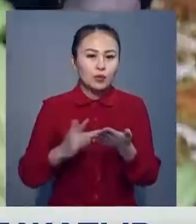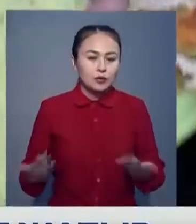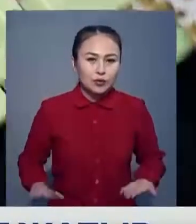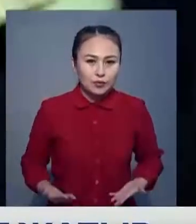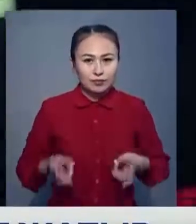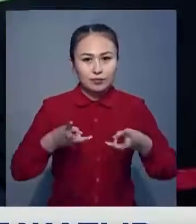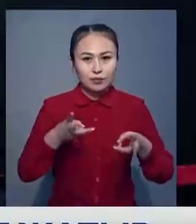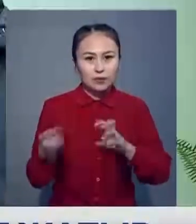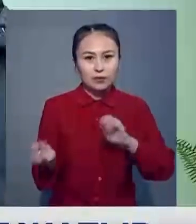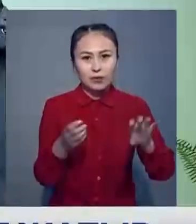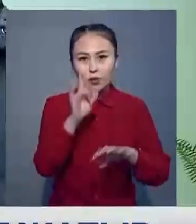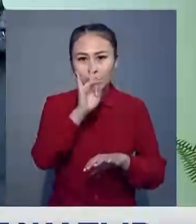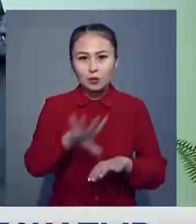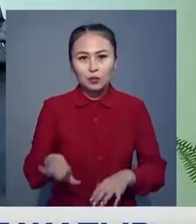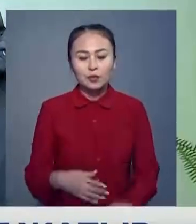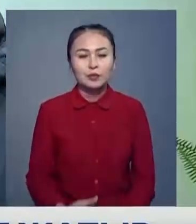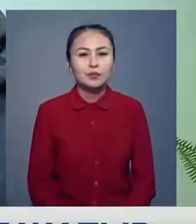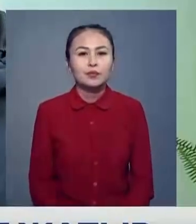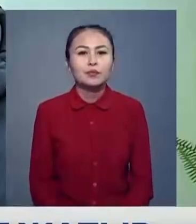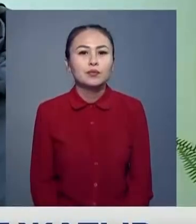кіргізіп күл шығармайтын болды.